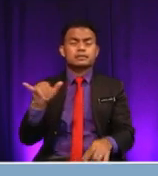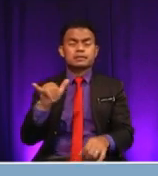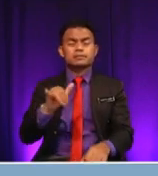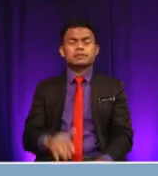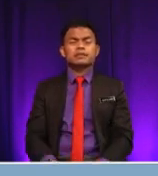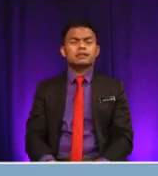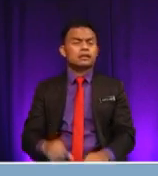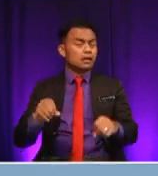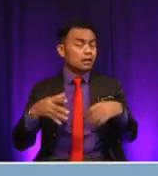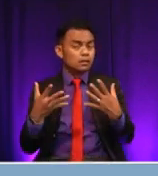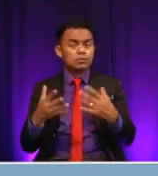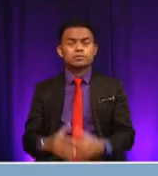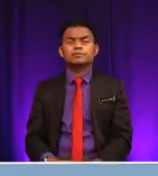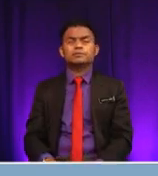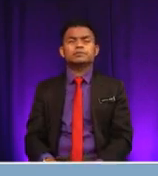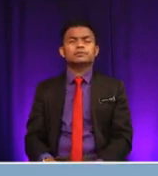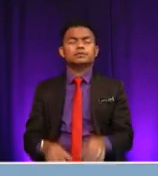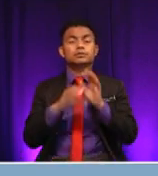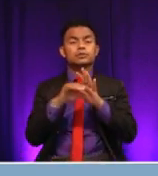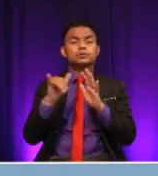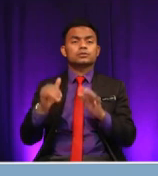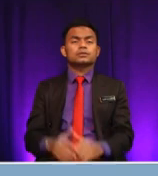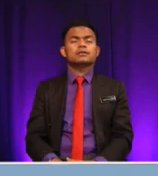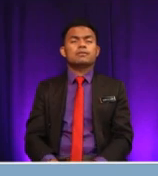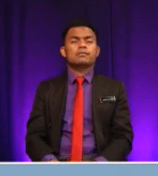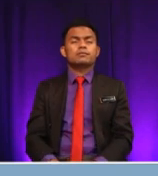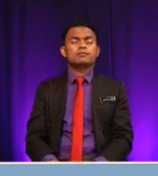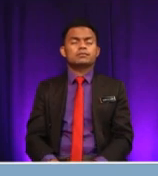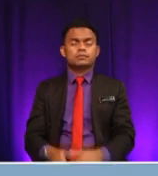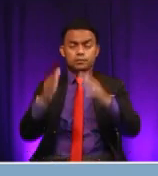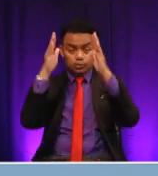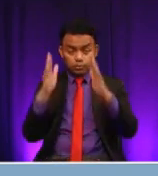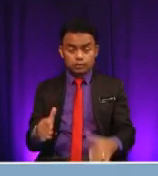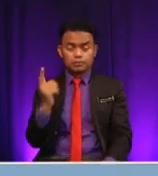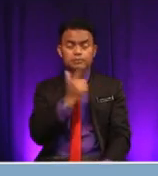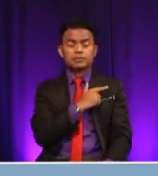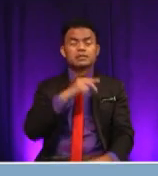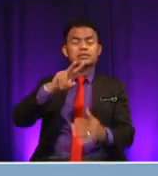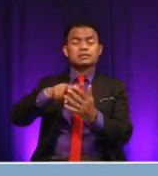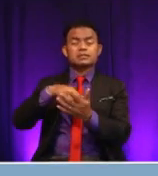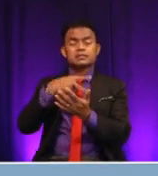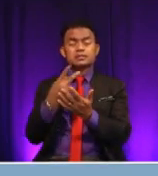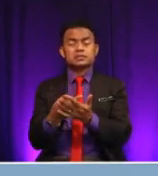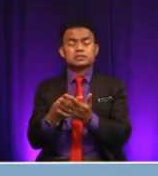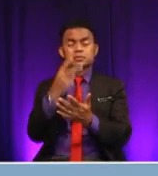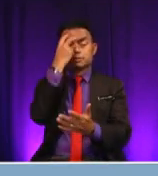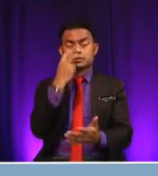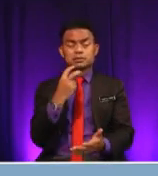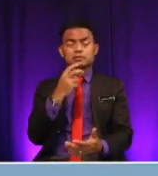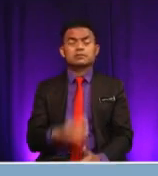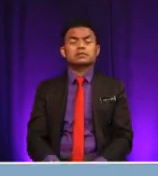skema rima yang sama Contohnya kayak orang malas jatuh sengsara orang rajin banyak